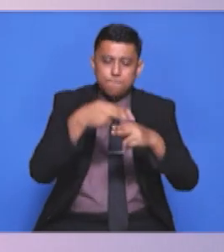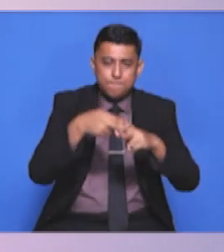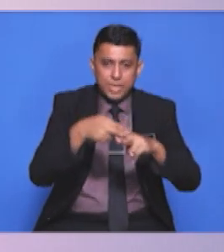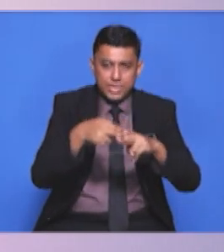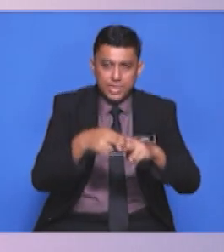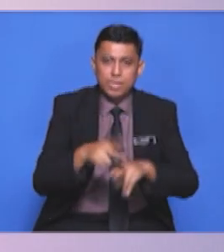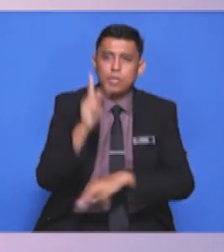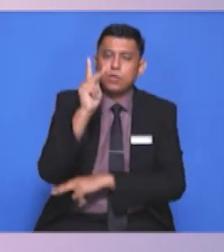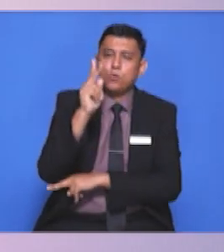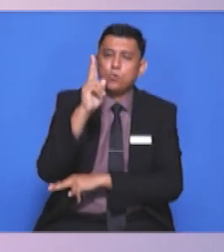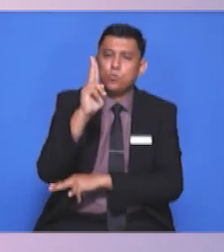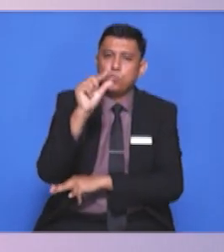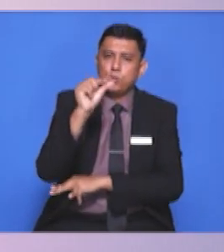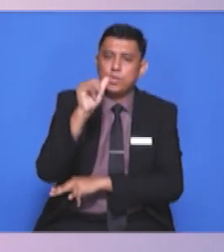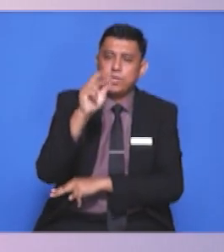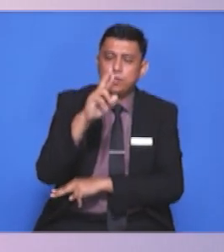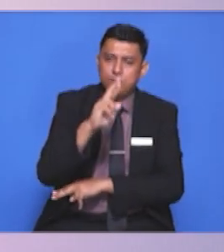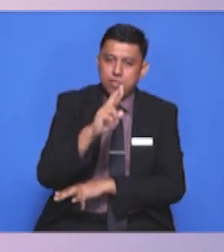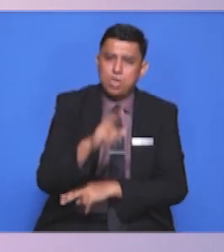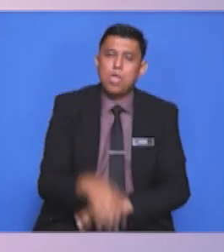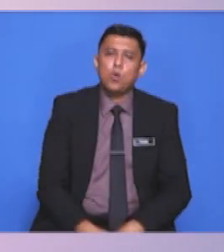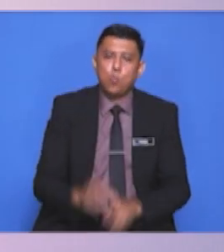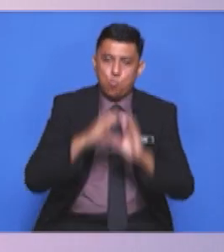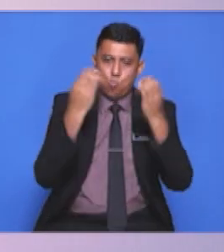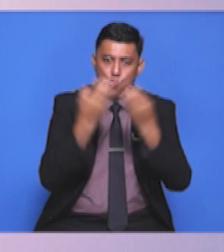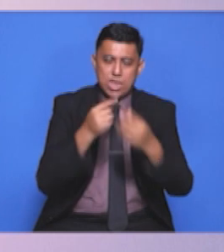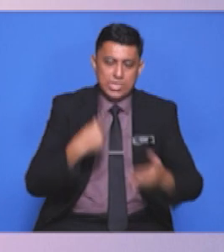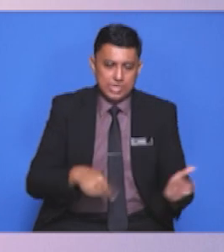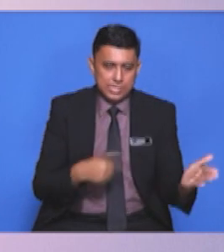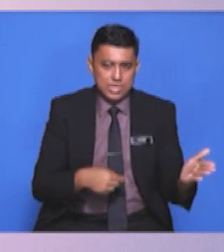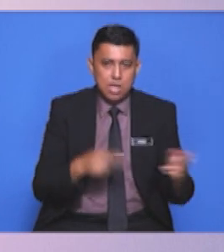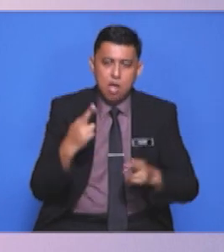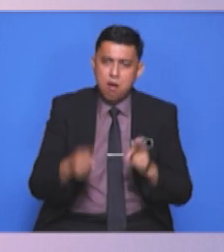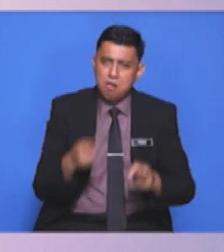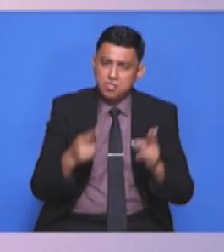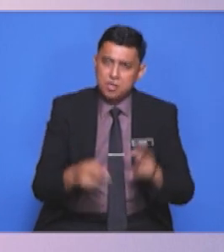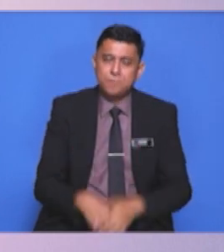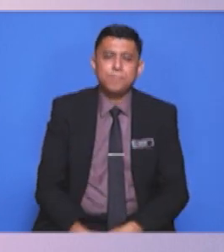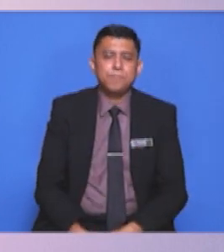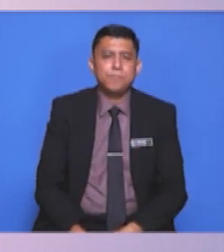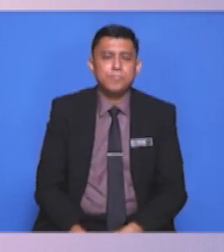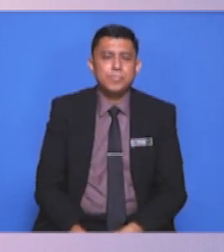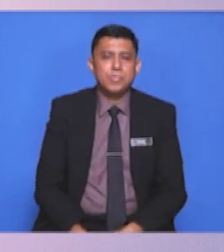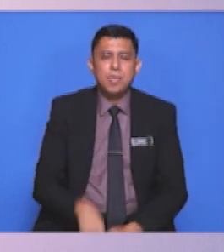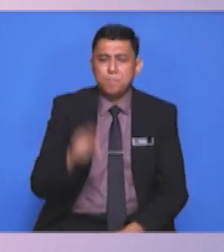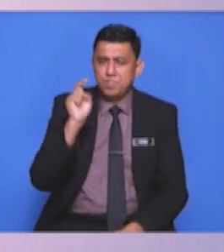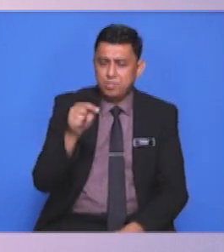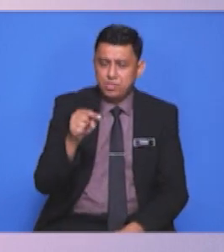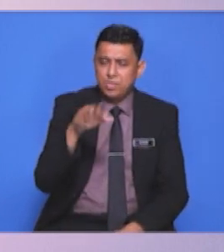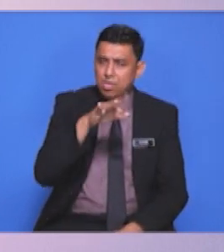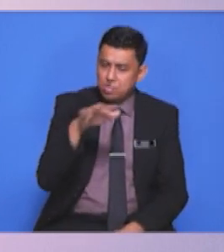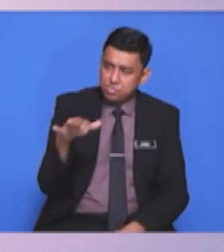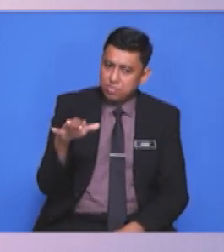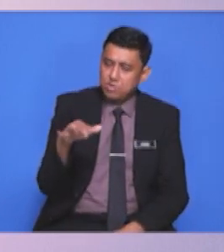Hai kugiran kumpulan gitar rancak perlu diejek menggunakan huruf kecil